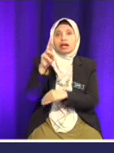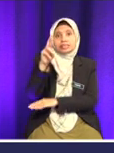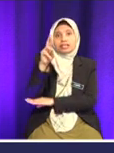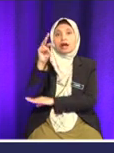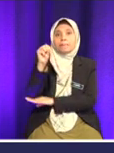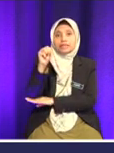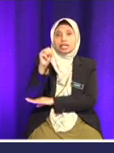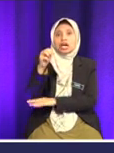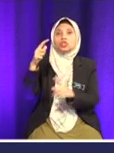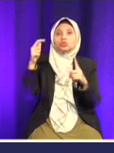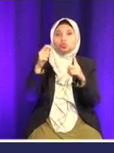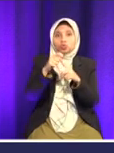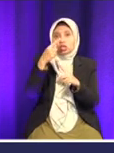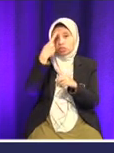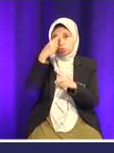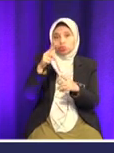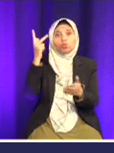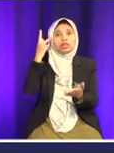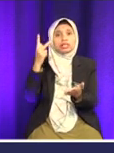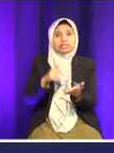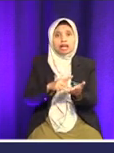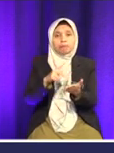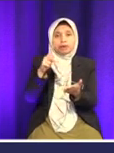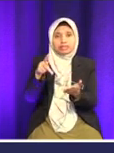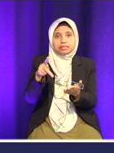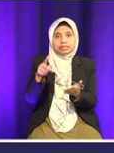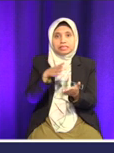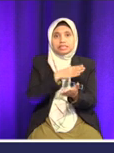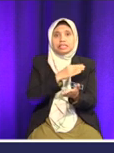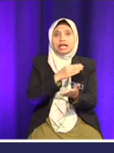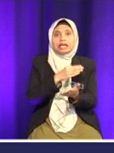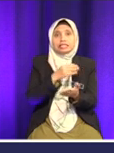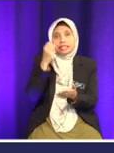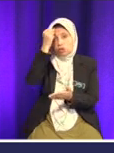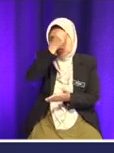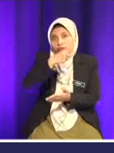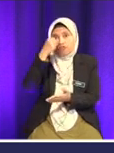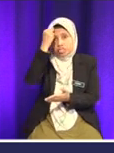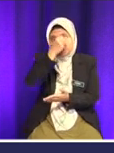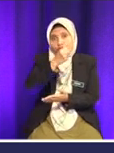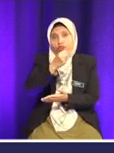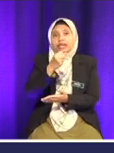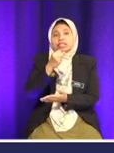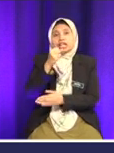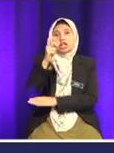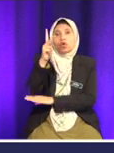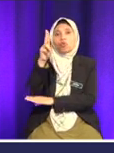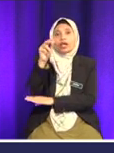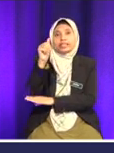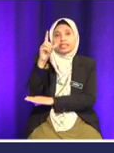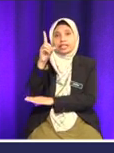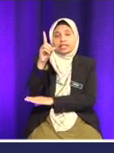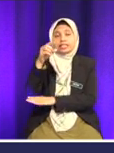Tujuannya adalah untuk mengenal pasti dan menerangkan ciri-ciri ungkapan kuadrati dalam satu pemboleh ubah